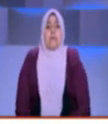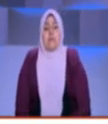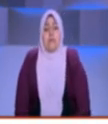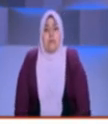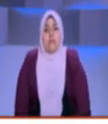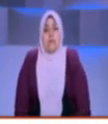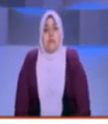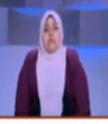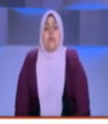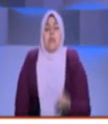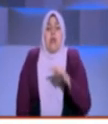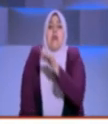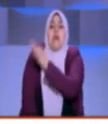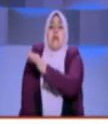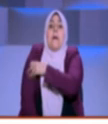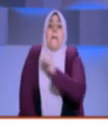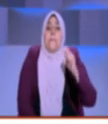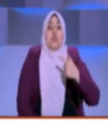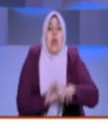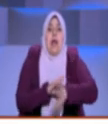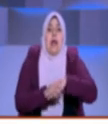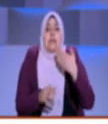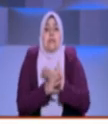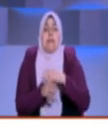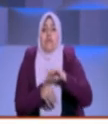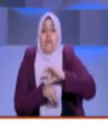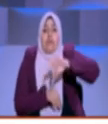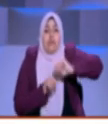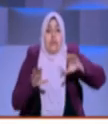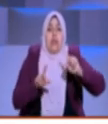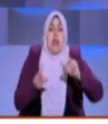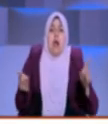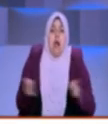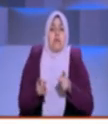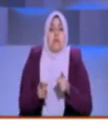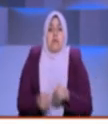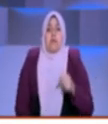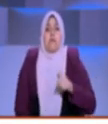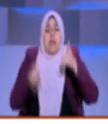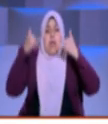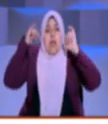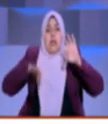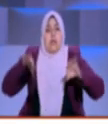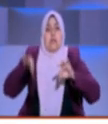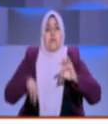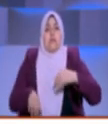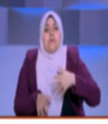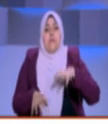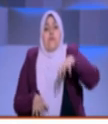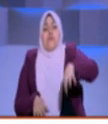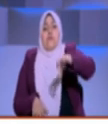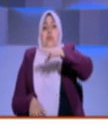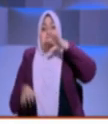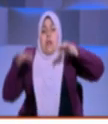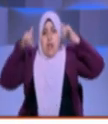هذا الاختبارات السريعة التي تمت في المنازل للمواطنين في إسبانيا في جميع المناحي الإسبانية المدن الإسبانية.